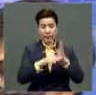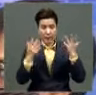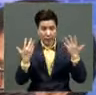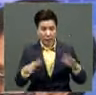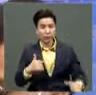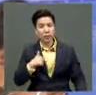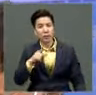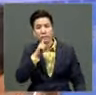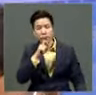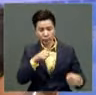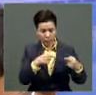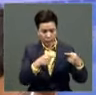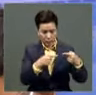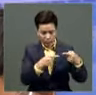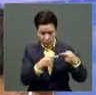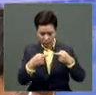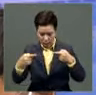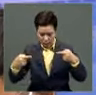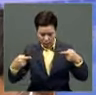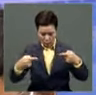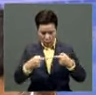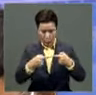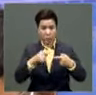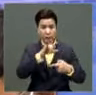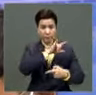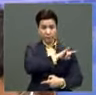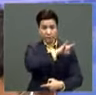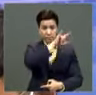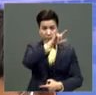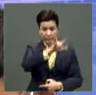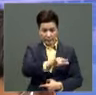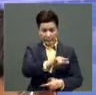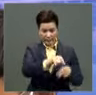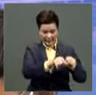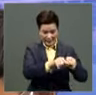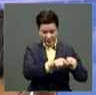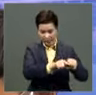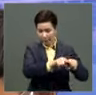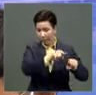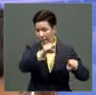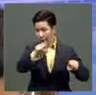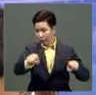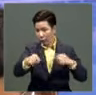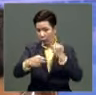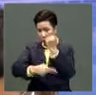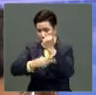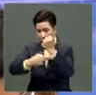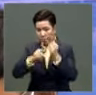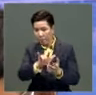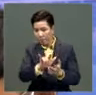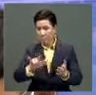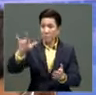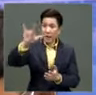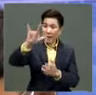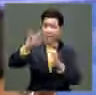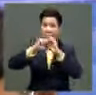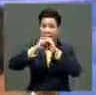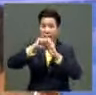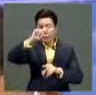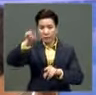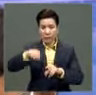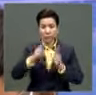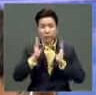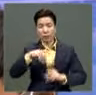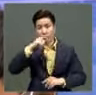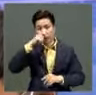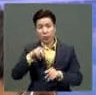ากจะถามว่ารอยต่อที่เขาลงจากเครื่องบินมาแล้วแล้วจะไปที่โรงแรมแล้วที่เขาอยู่โรงแรมหลายวันบินไปจีนอะไรอย่างเงี้ยค่ะมีเจ้าหน้าที่